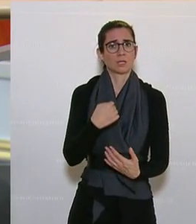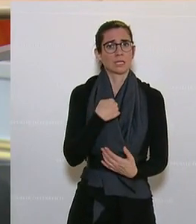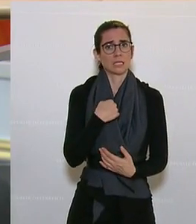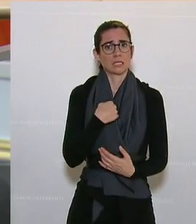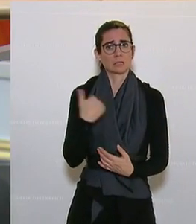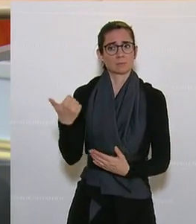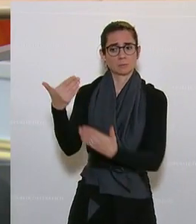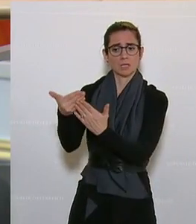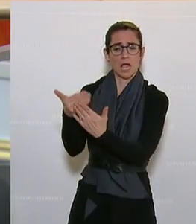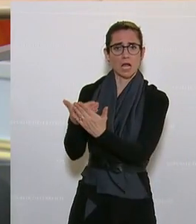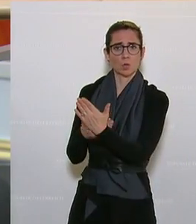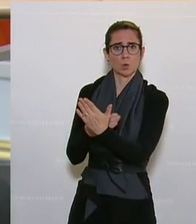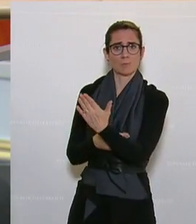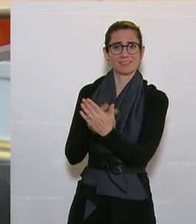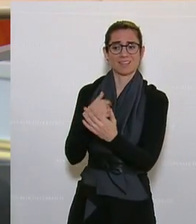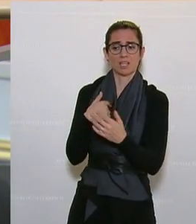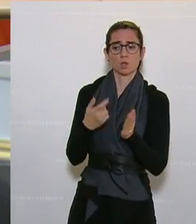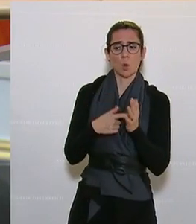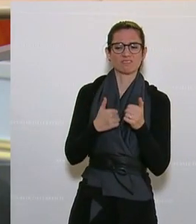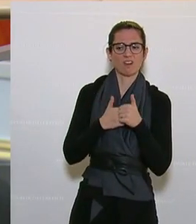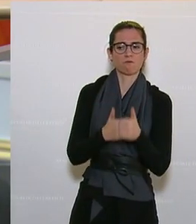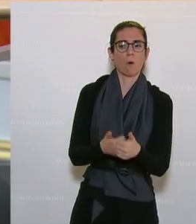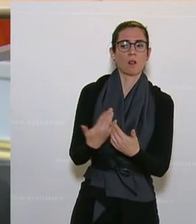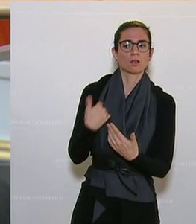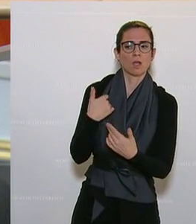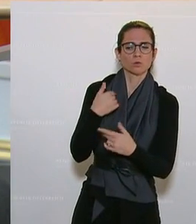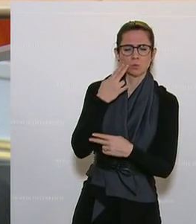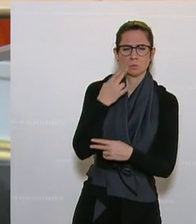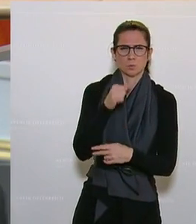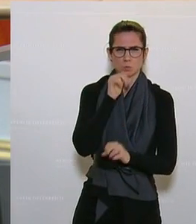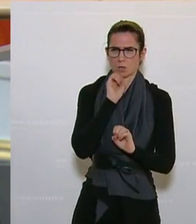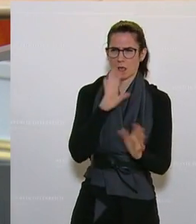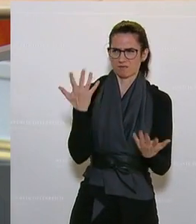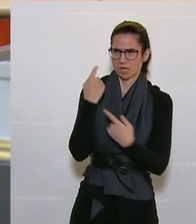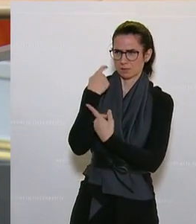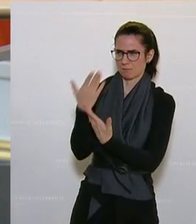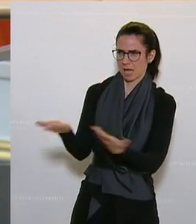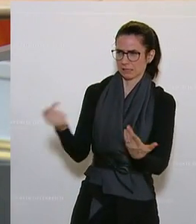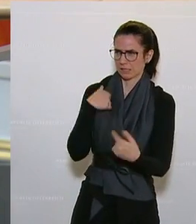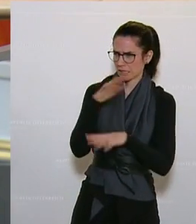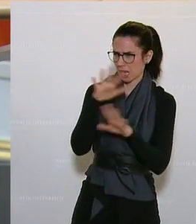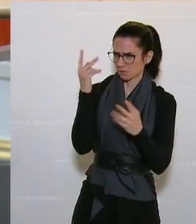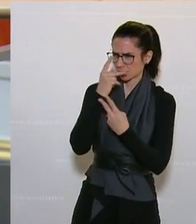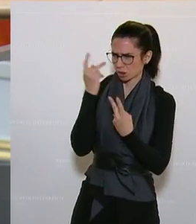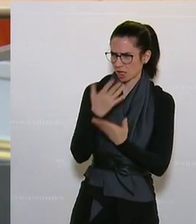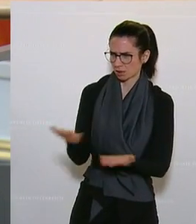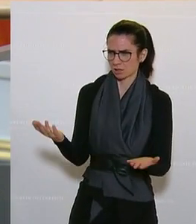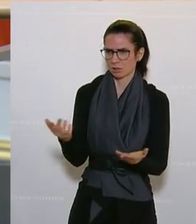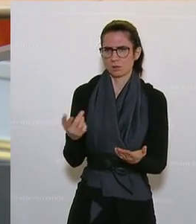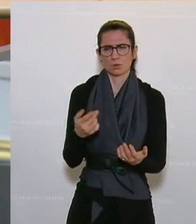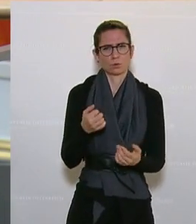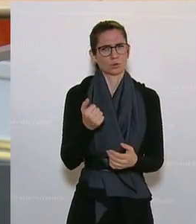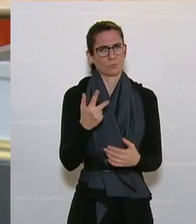dass ich seine Argumente öfter verfolge und mir nicht immer klar ist, entweder was er meint, ob ich alles verstanden habe. Und es klingt